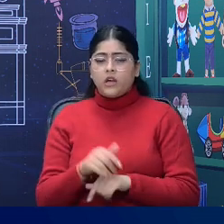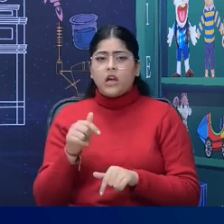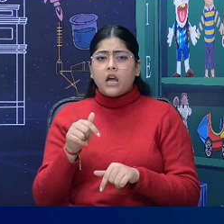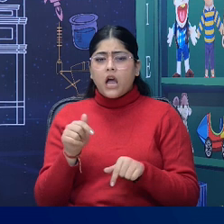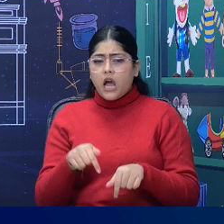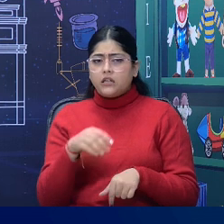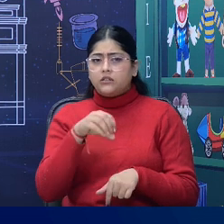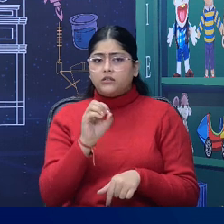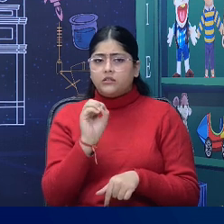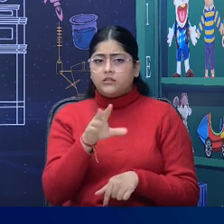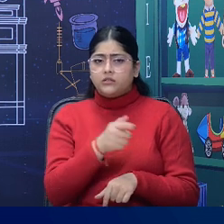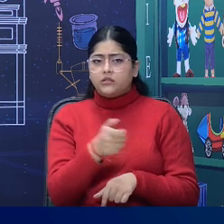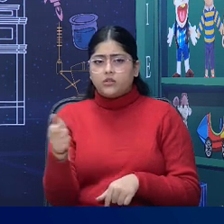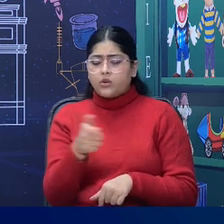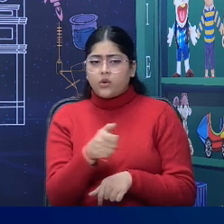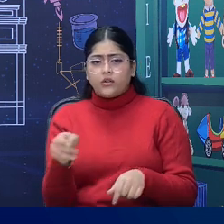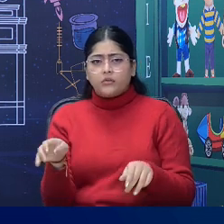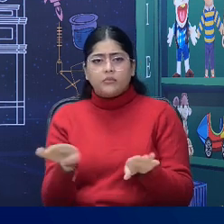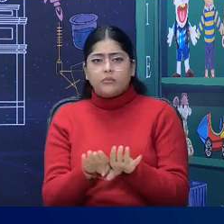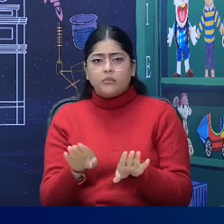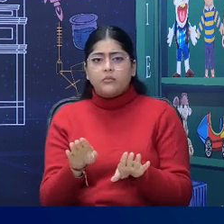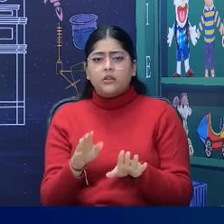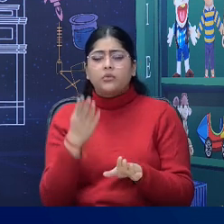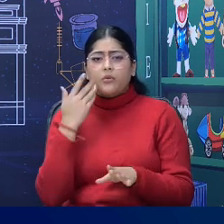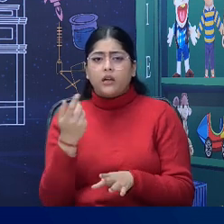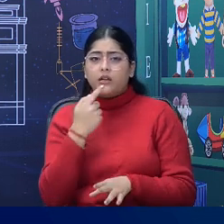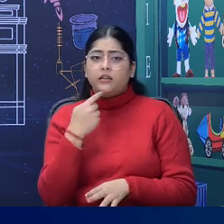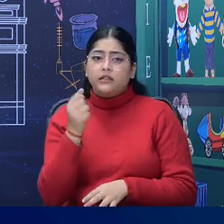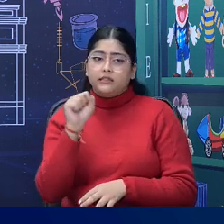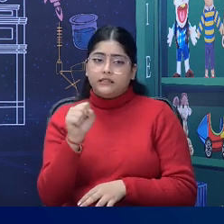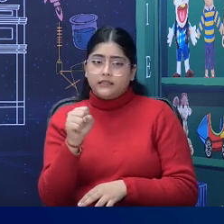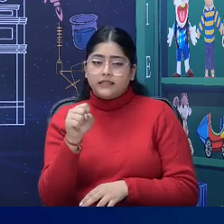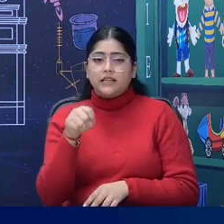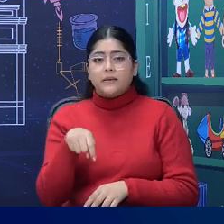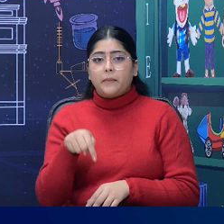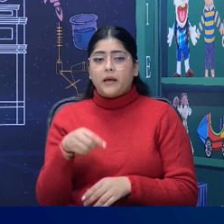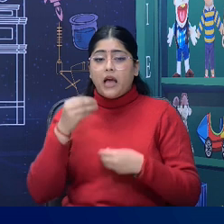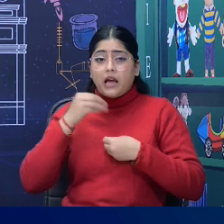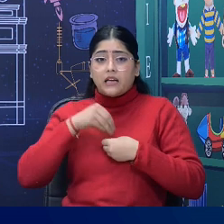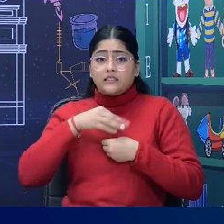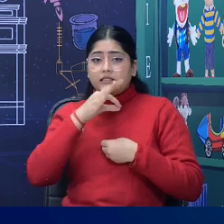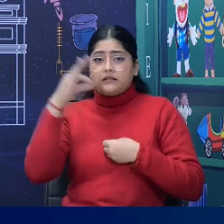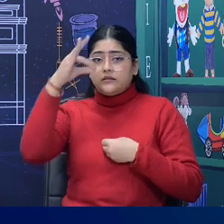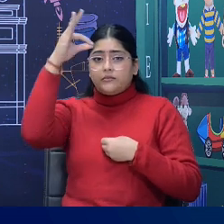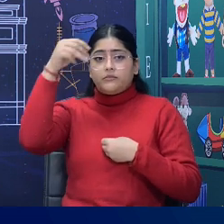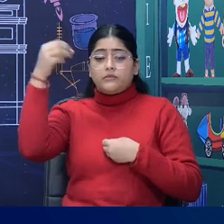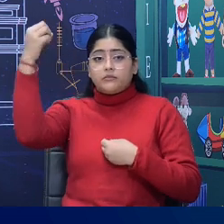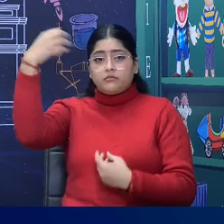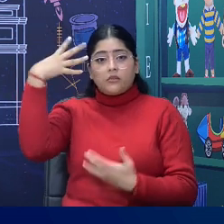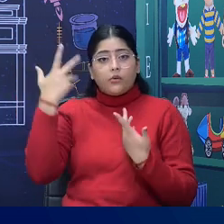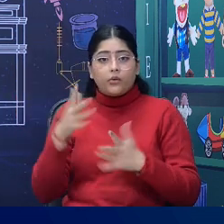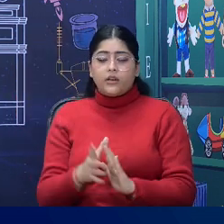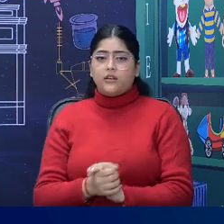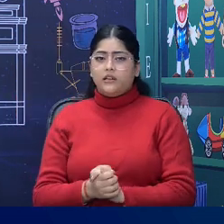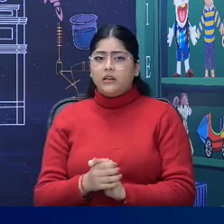बंद कर दिया है अब तो आत्मा के भीतर टॉर्च जल रहा है यह सूरज छाप टॉर्च अब व्यर्थ मालूम होते हैं जी मैंने कहा तुम